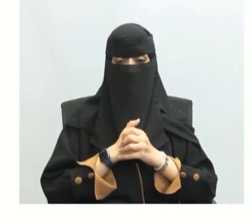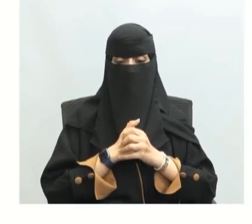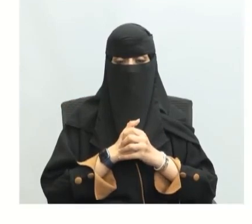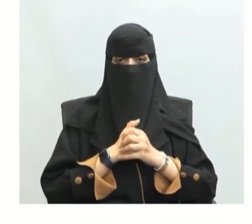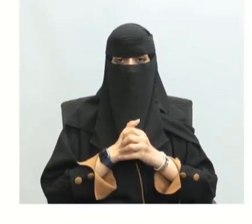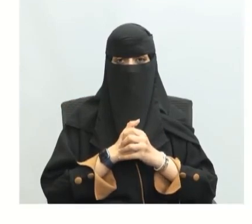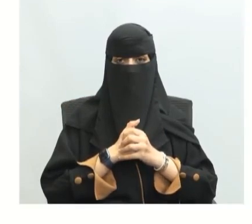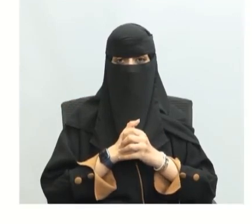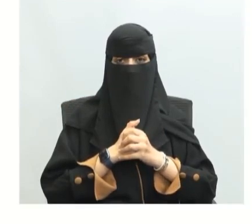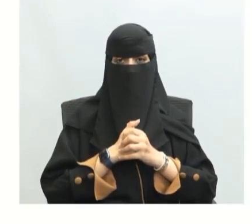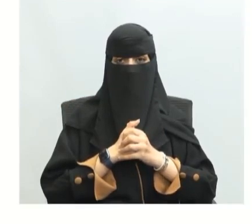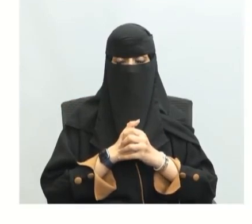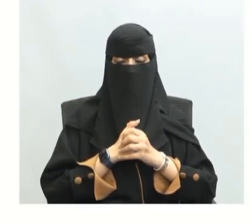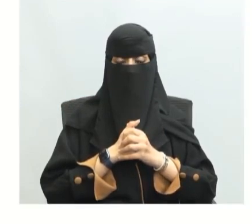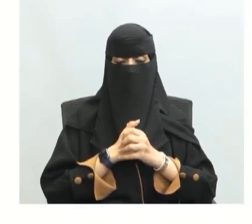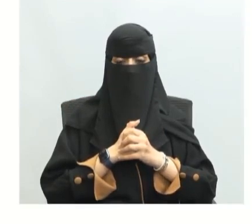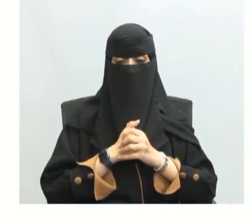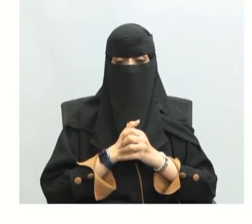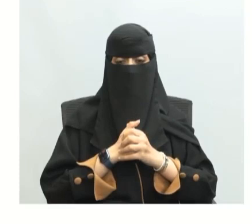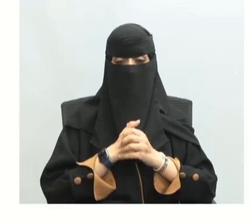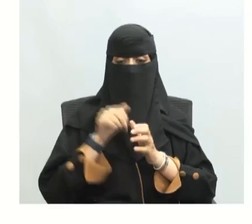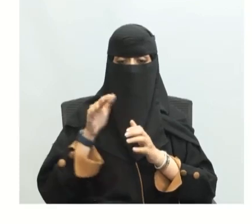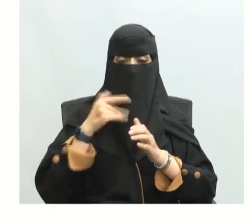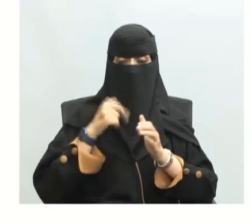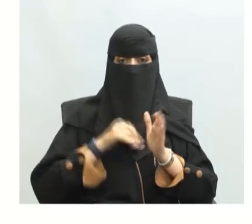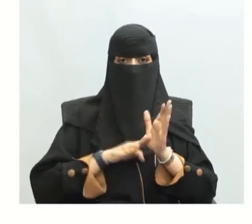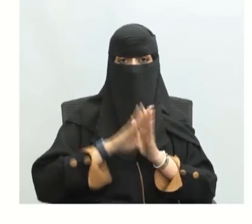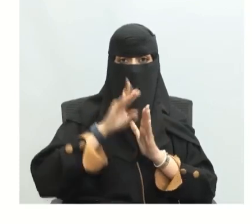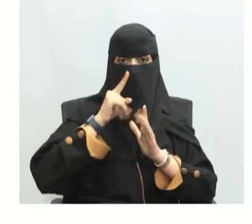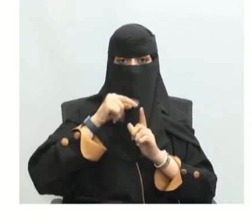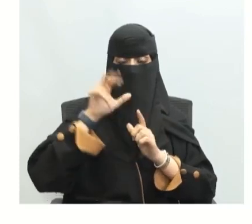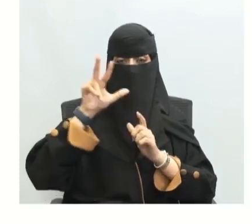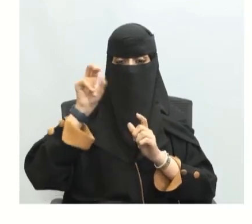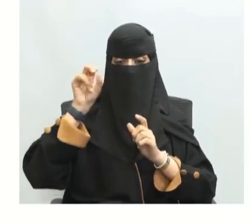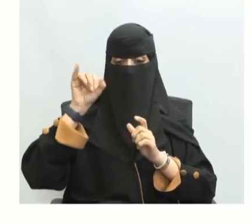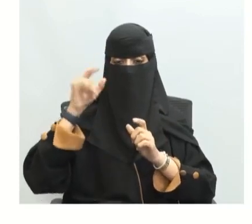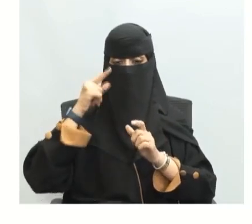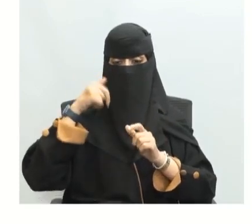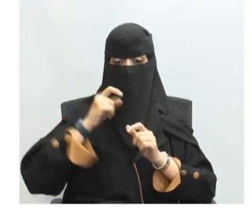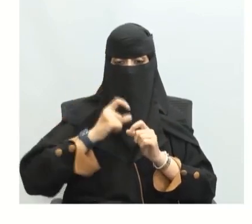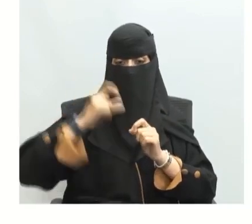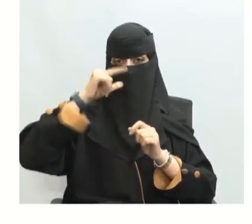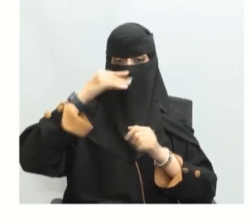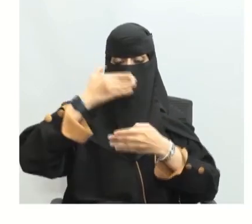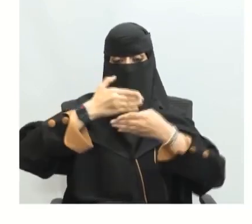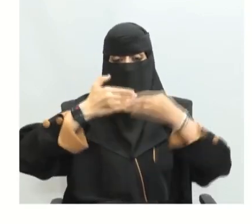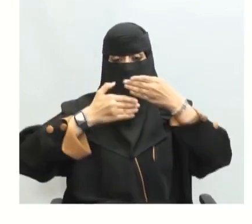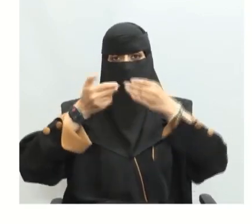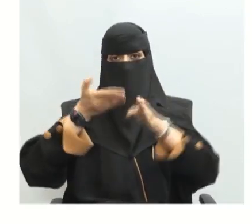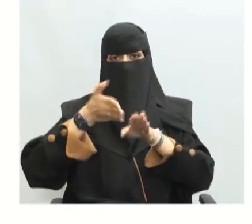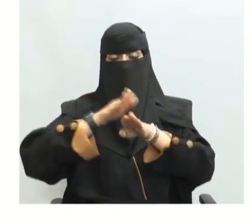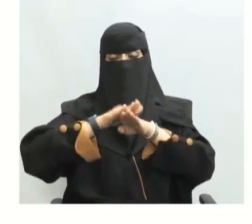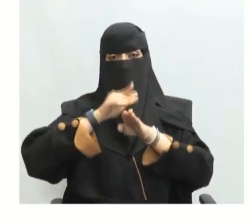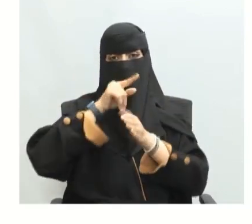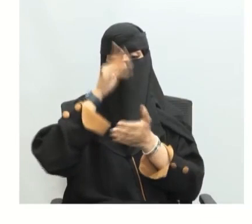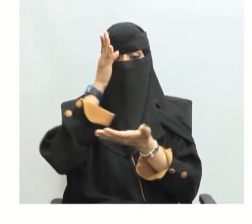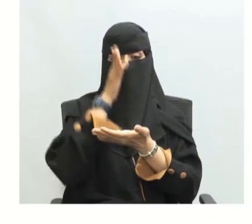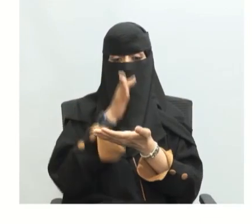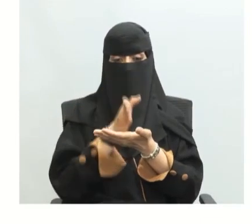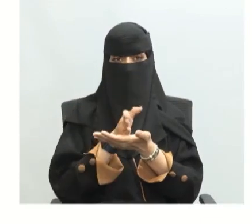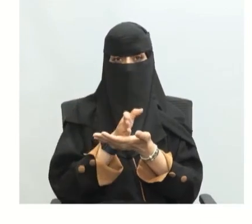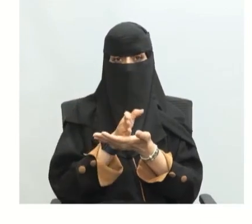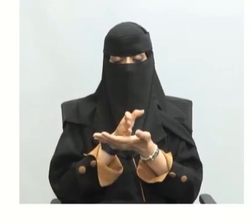تعزيز من اهم هذه الاهداف تعزيز القيم الاسلاميه المبنيه على ماذا هذه القيم